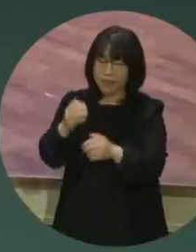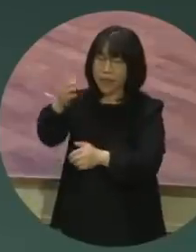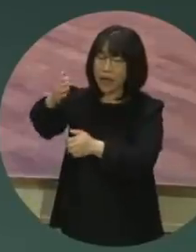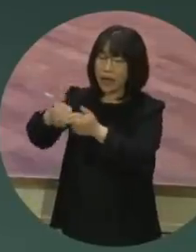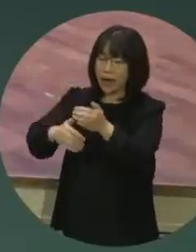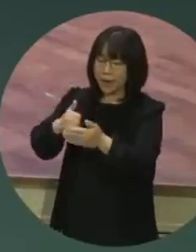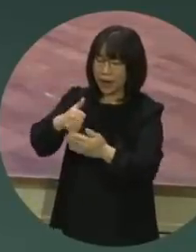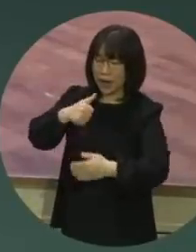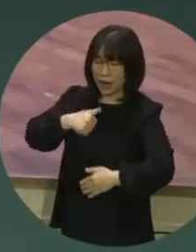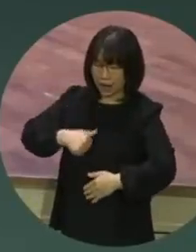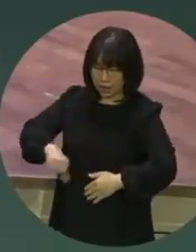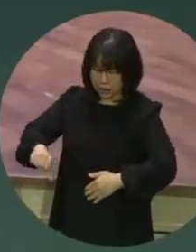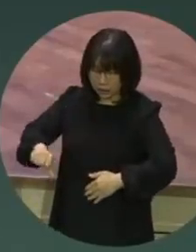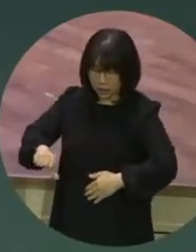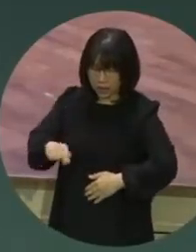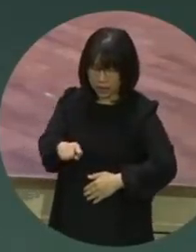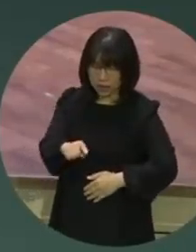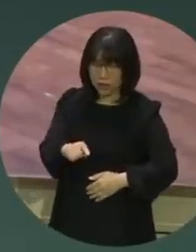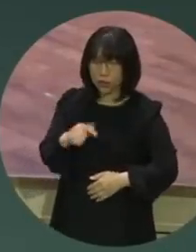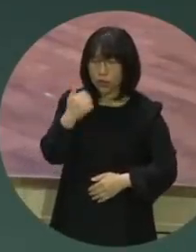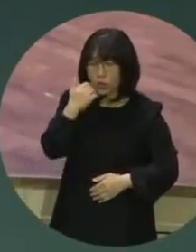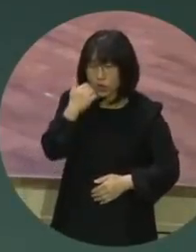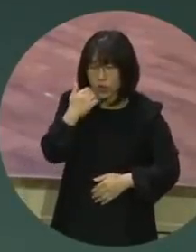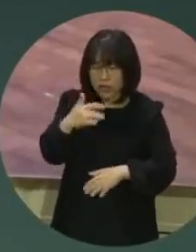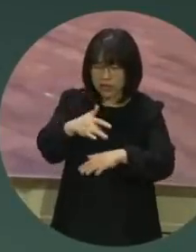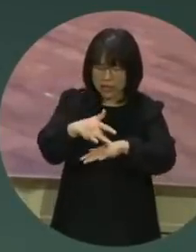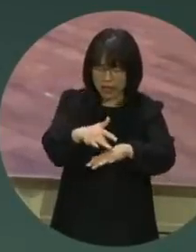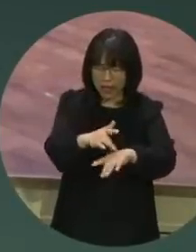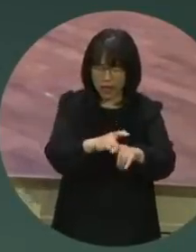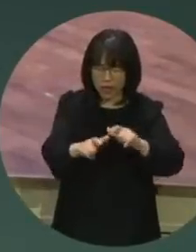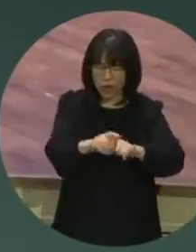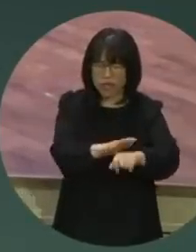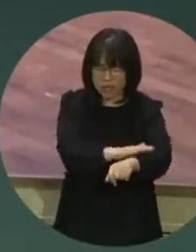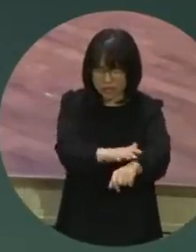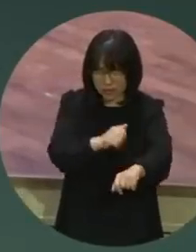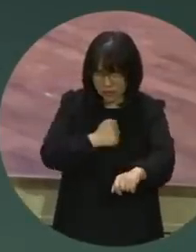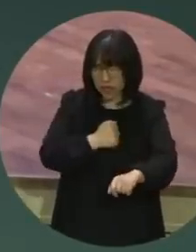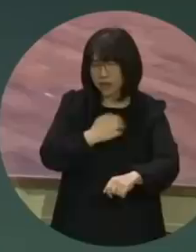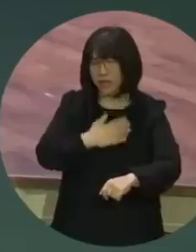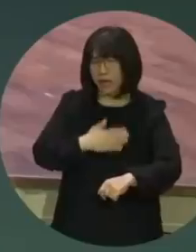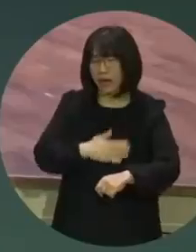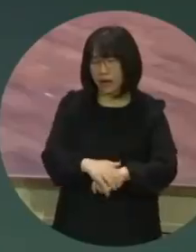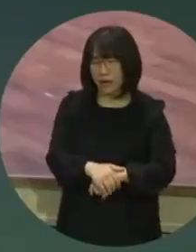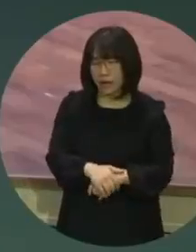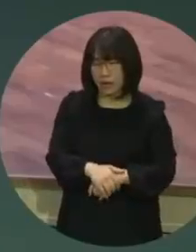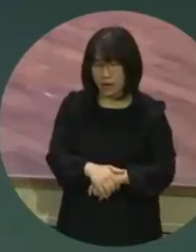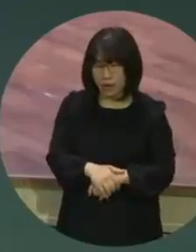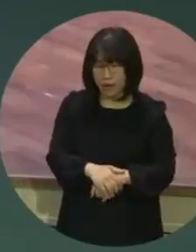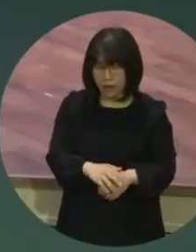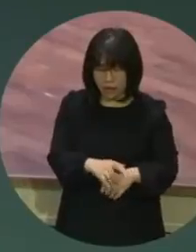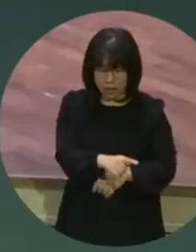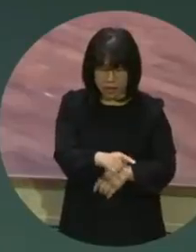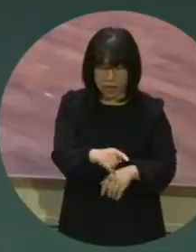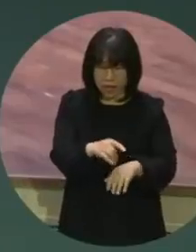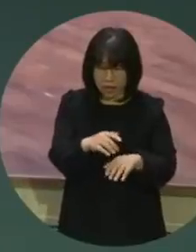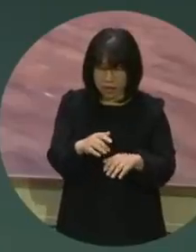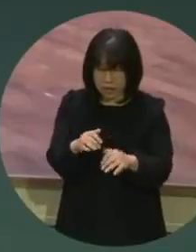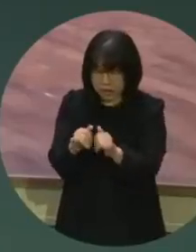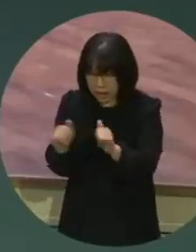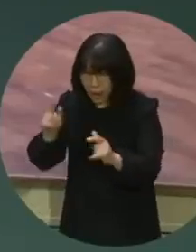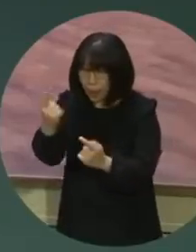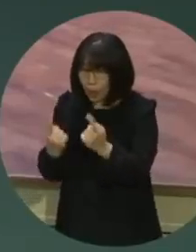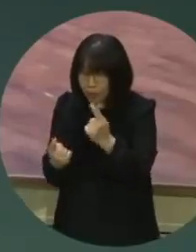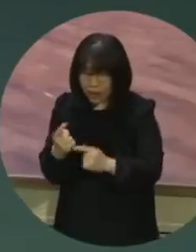것을 제자들은 몰라도 귀신은 알았어요. 귀신은 귀신 것이 안다고. 그러니까 이게 무슨 말입니다.